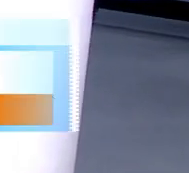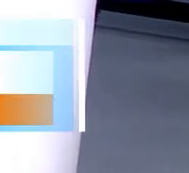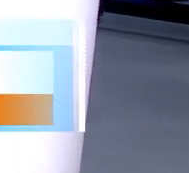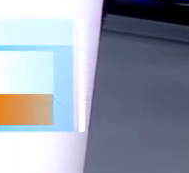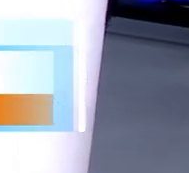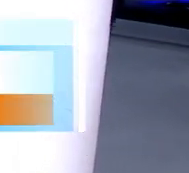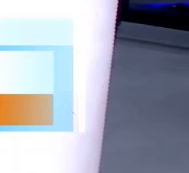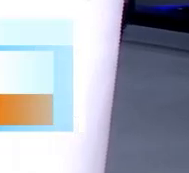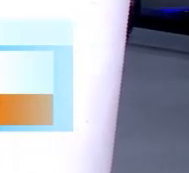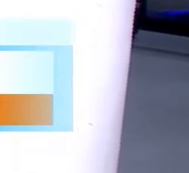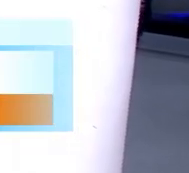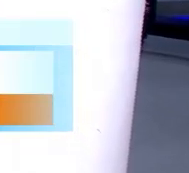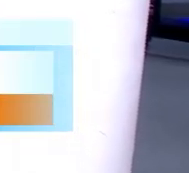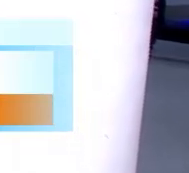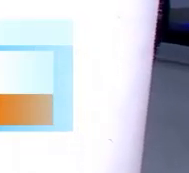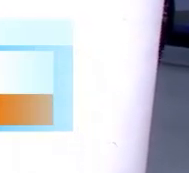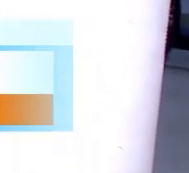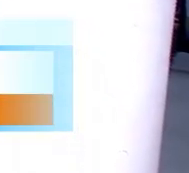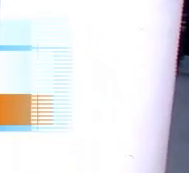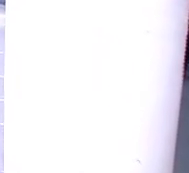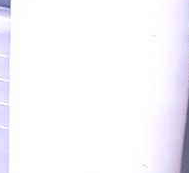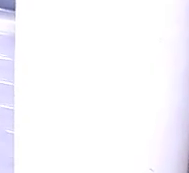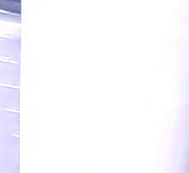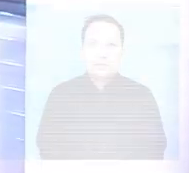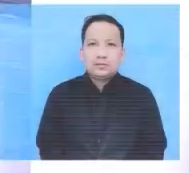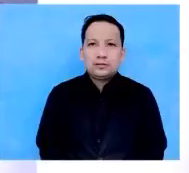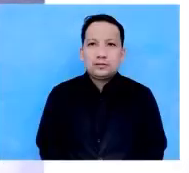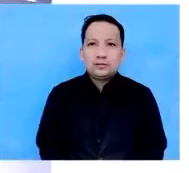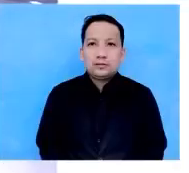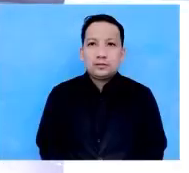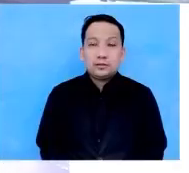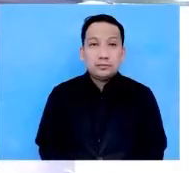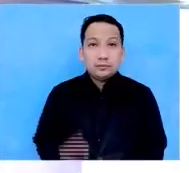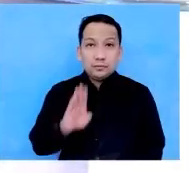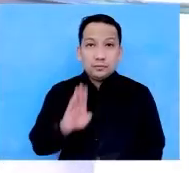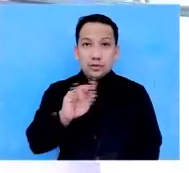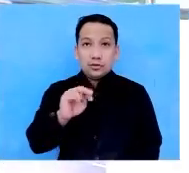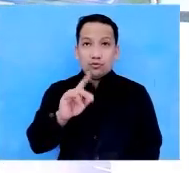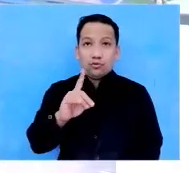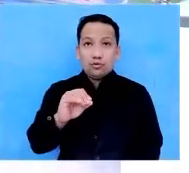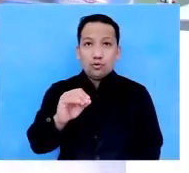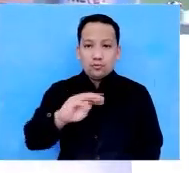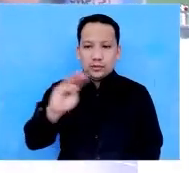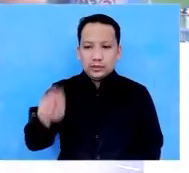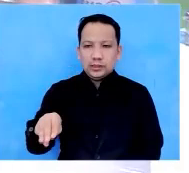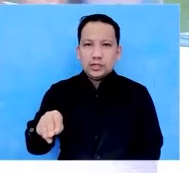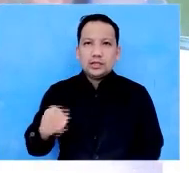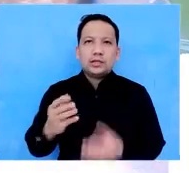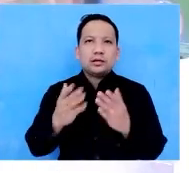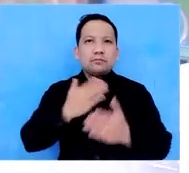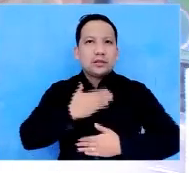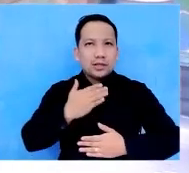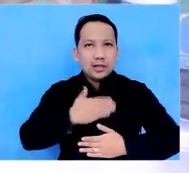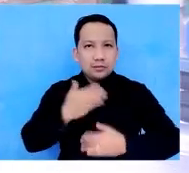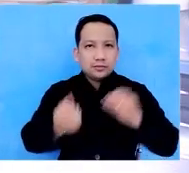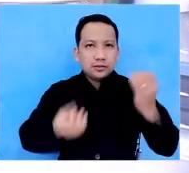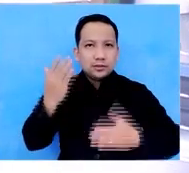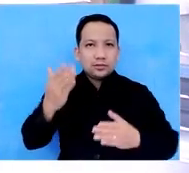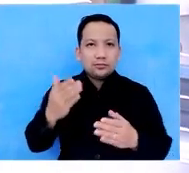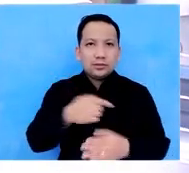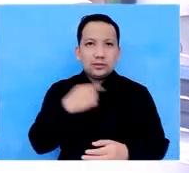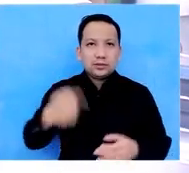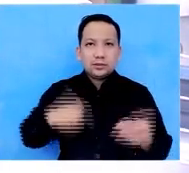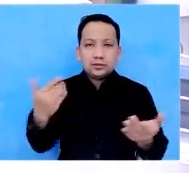Nagbalik ang masaya at maingay na pagdiriwang ng Chinese New Year sa Binondo. Kinilala rin dito ang naging kontribusyon ng Filipino-Chinese